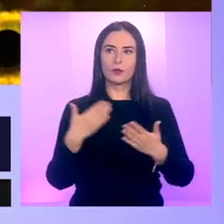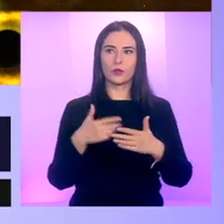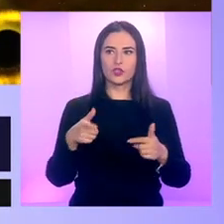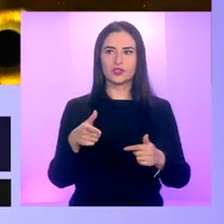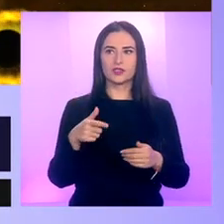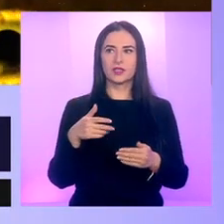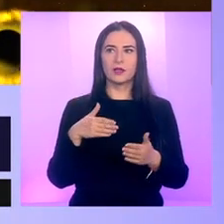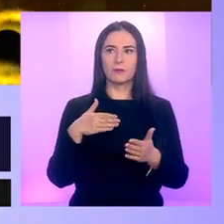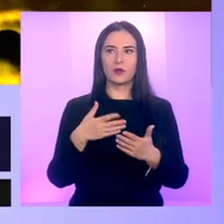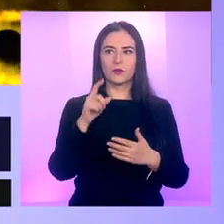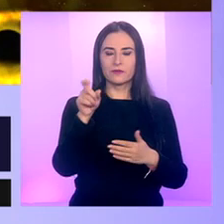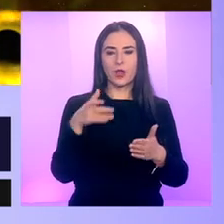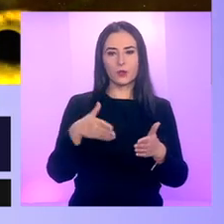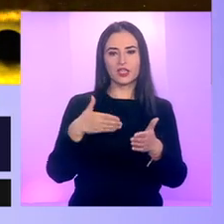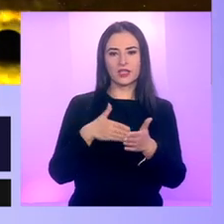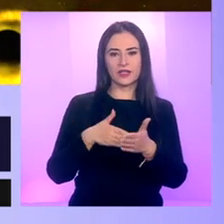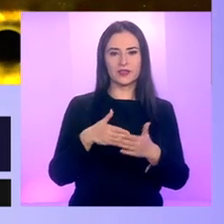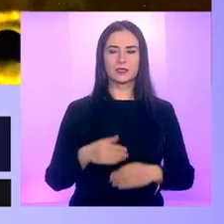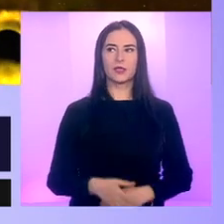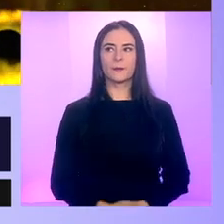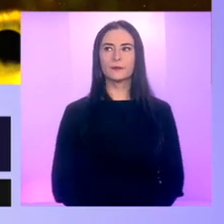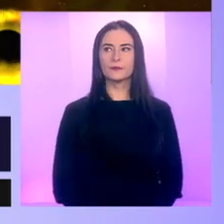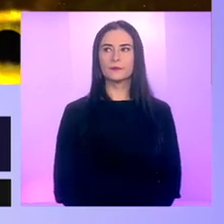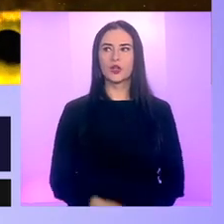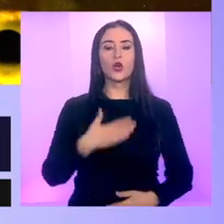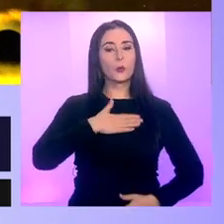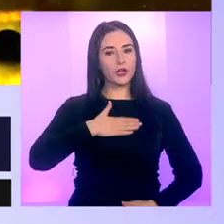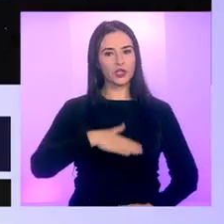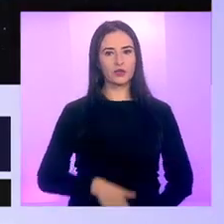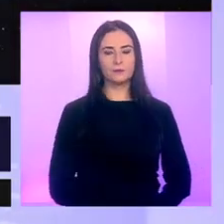tare mult! Mulțumesc, Cristian Prestură, pentru intervenție și pentru explicații. Cu plăcere!